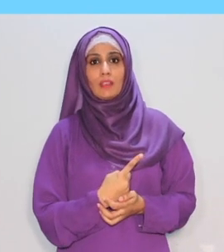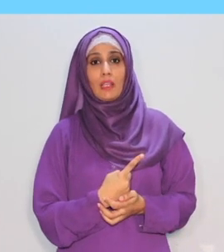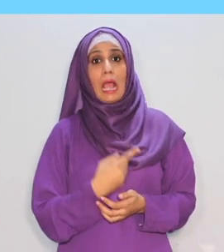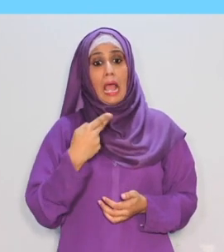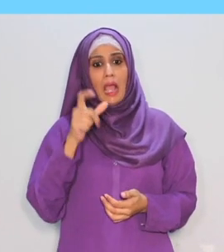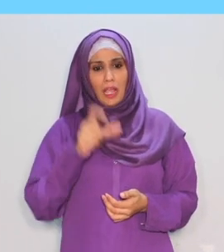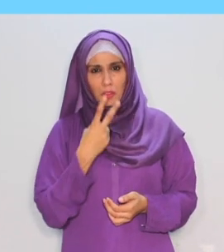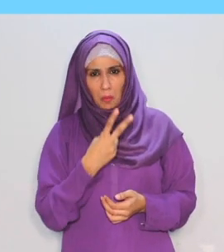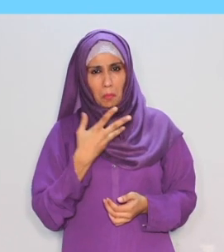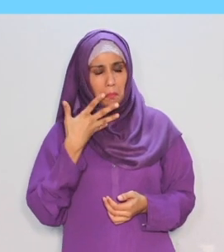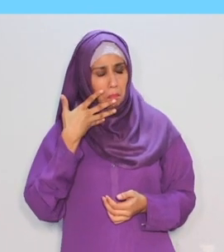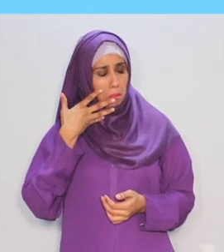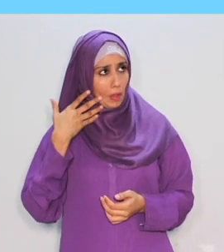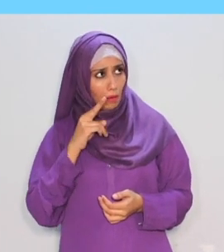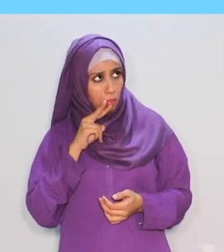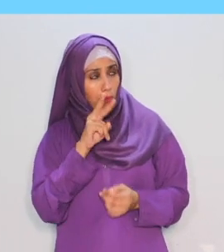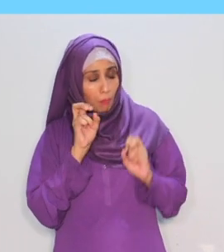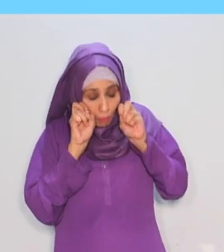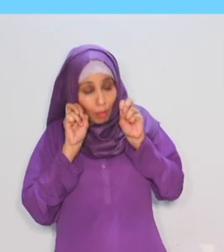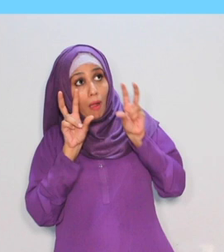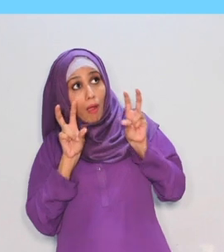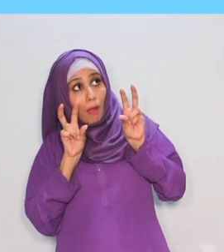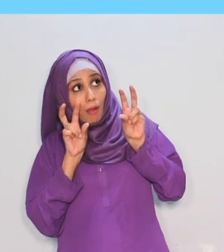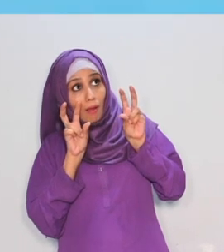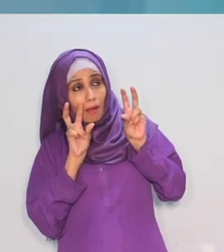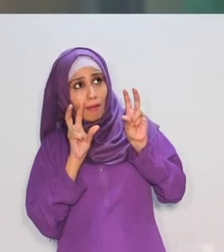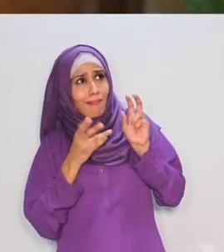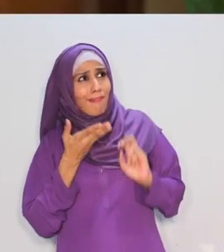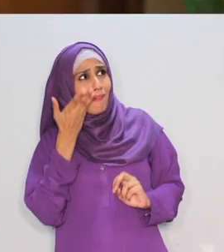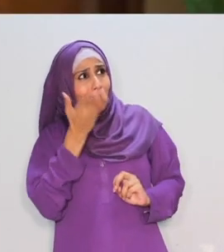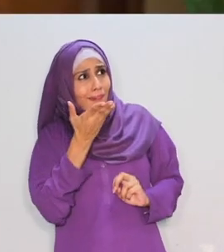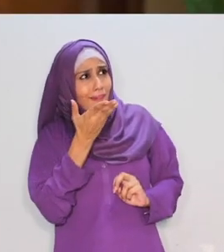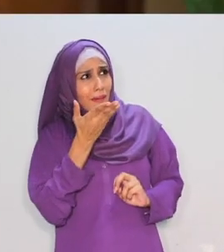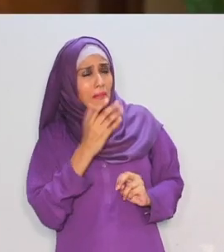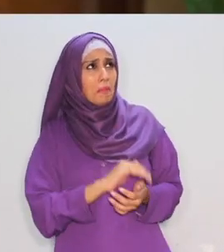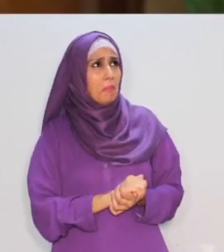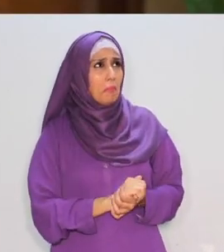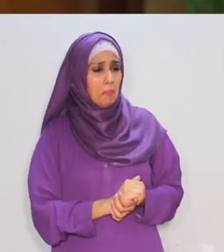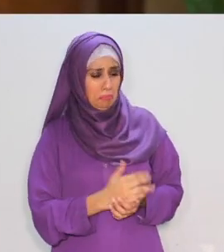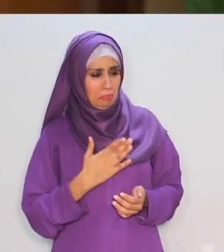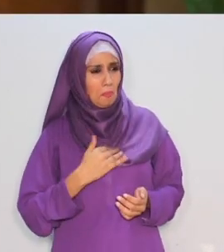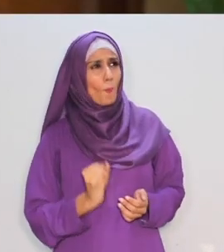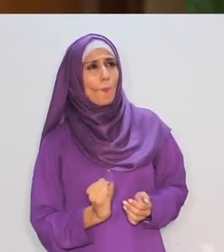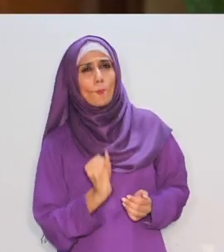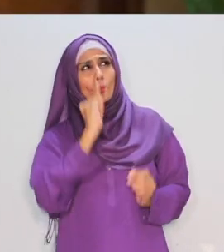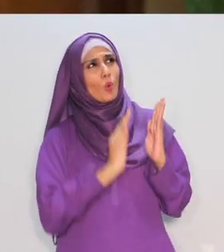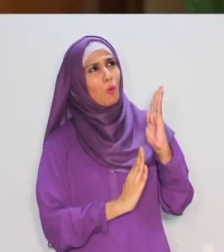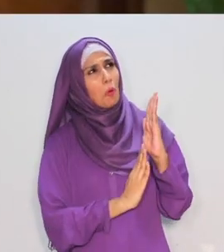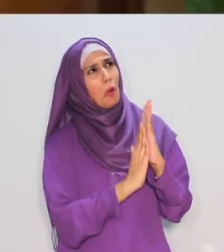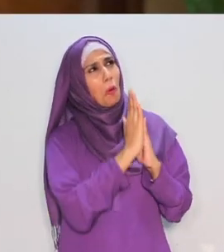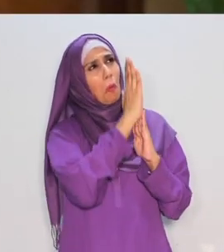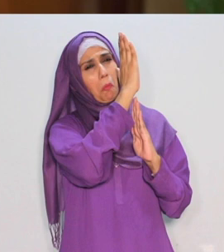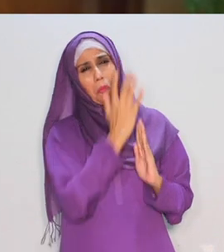देखकर मानो की तो आंखें ही फटी की फटी रह गईं। लेकिन ये क्या, तिनके जैसा पतला लग रहा